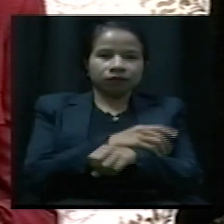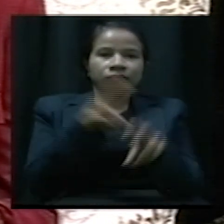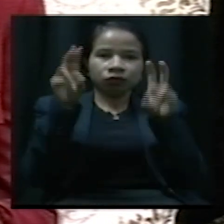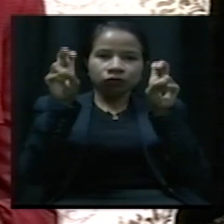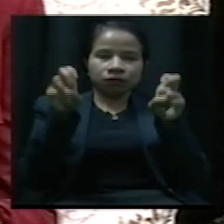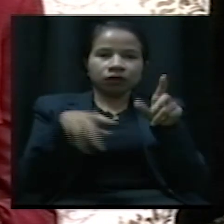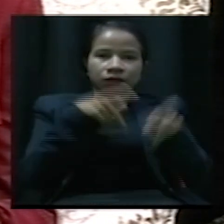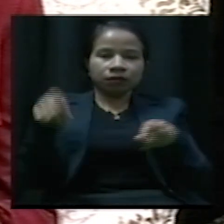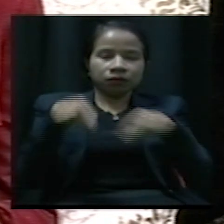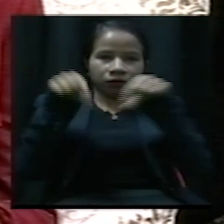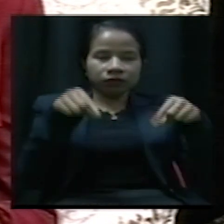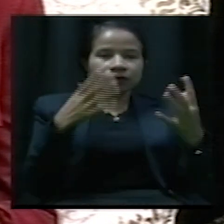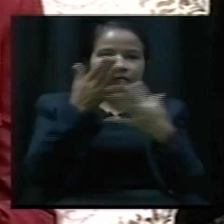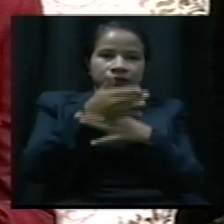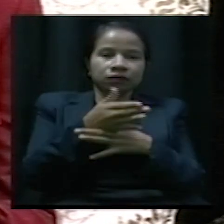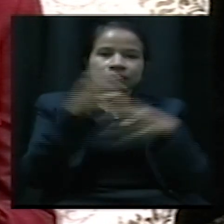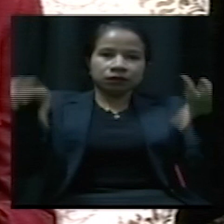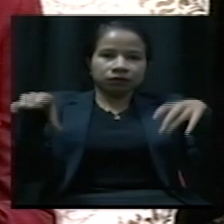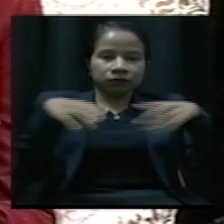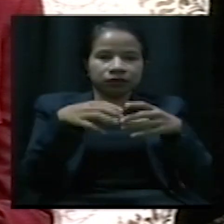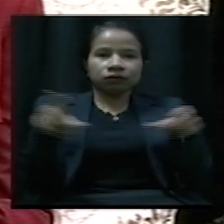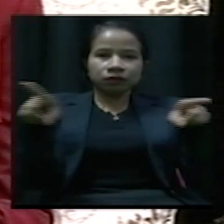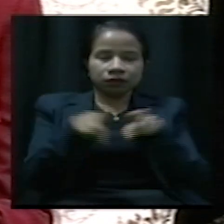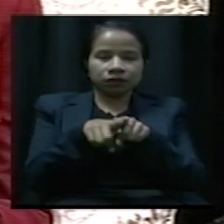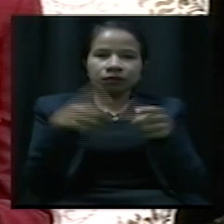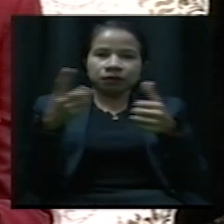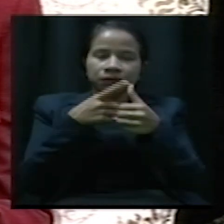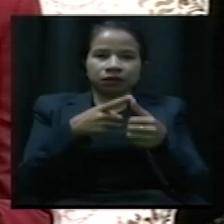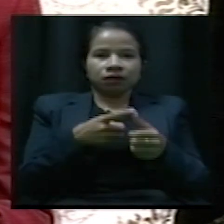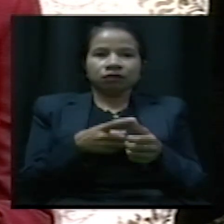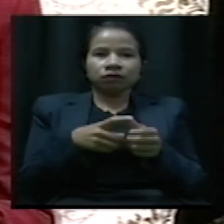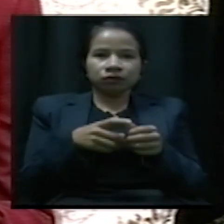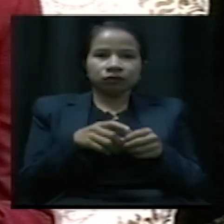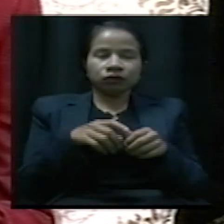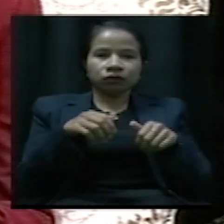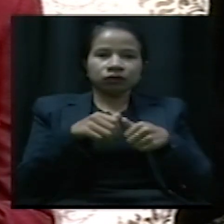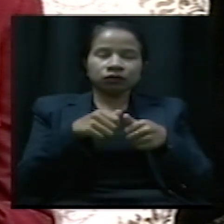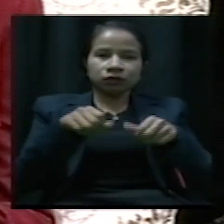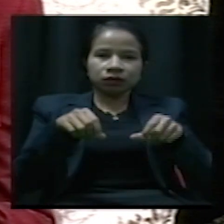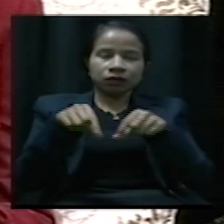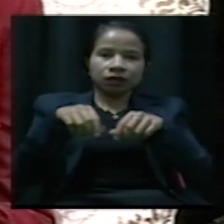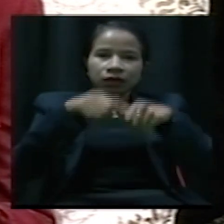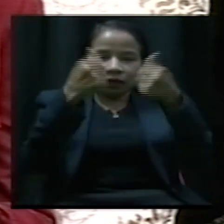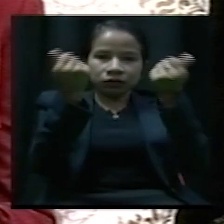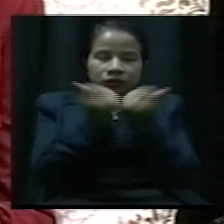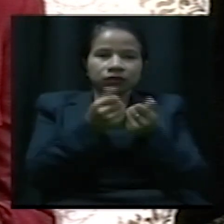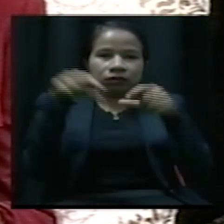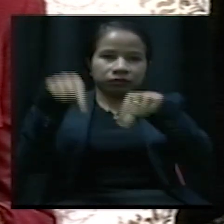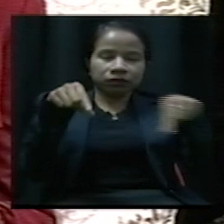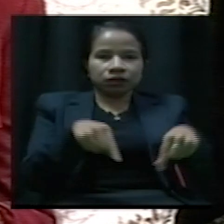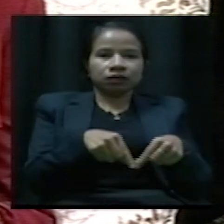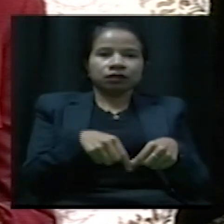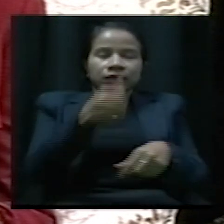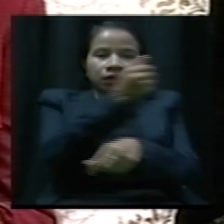lorong yang hotema ema ho defisiensia ni ase suba kampu trabalho, hanesang inisiativa husi asosiasaun defisiensia Timor-Leste,